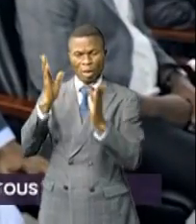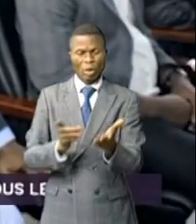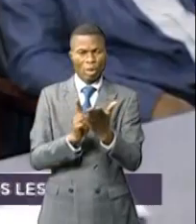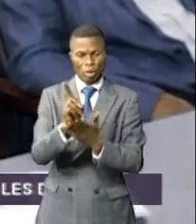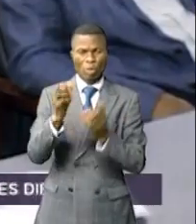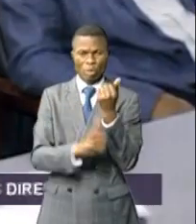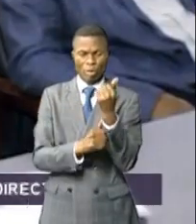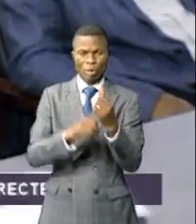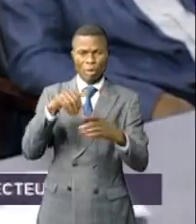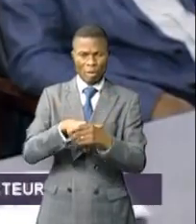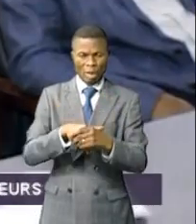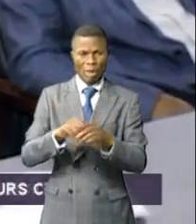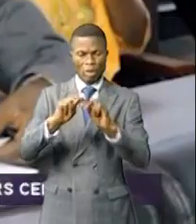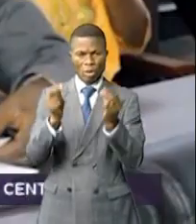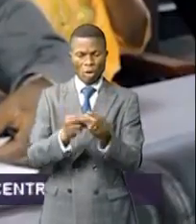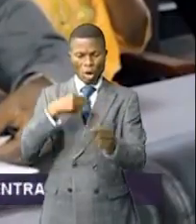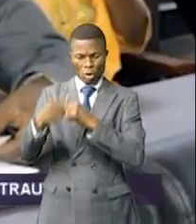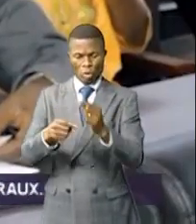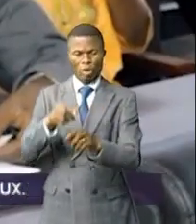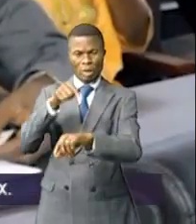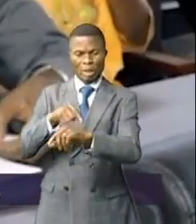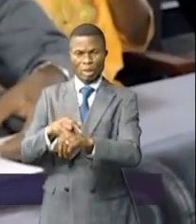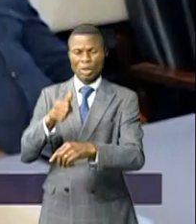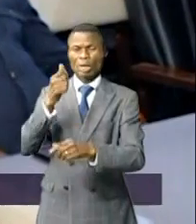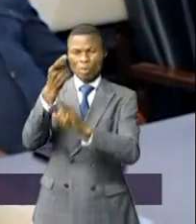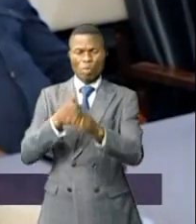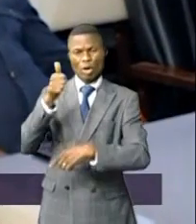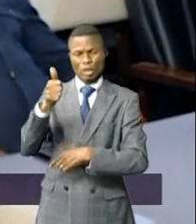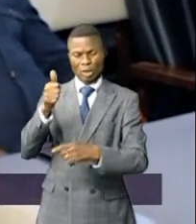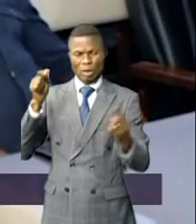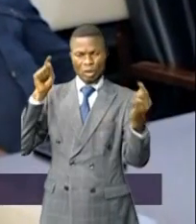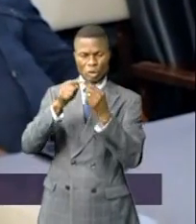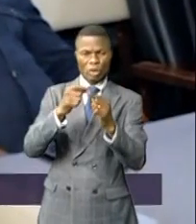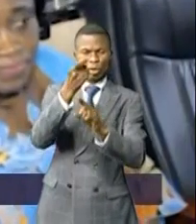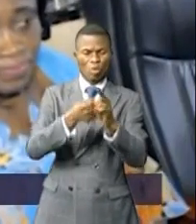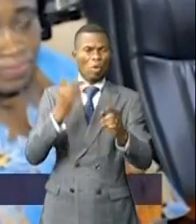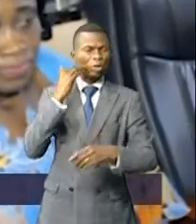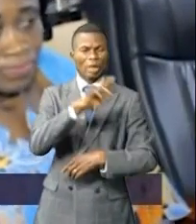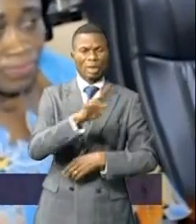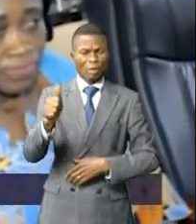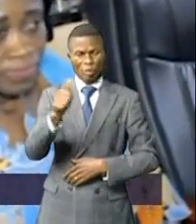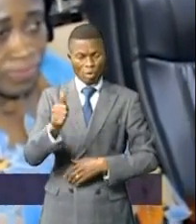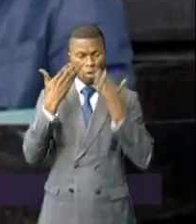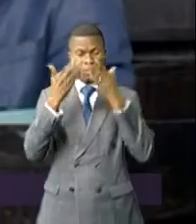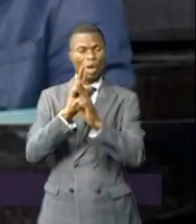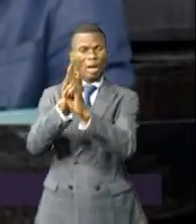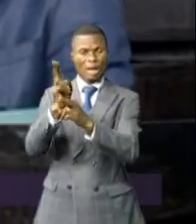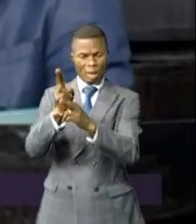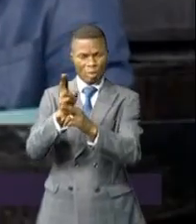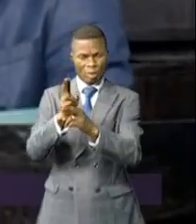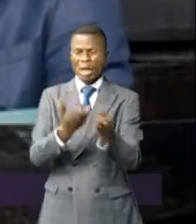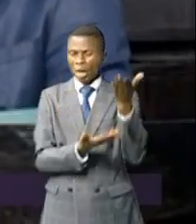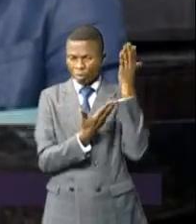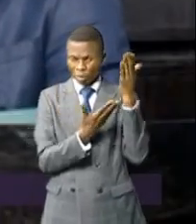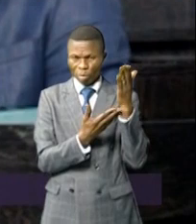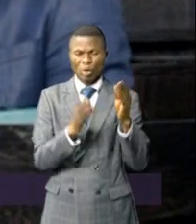l'homme dans la fourchette allant de la période du mois de janvier au mois de juin 2021. Voici les contenus et la pertinence